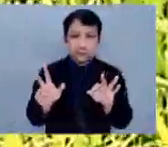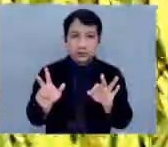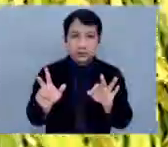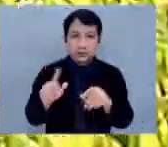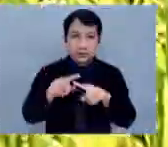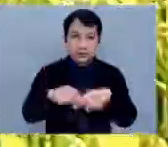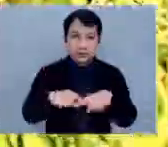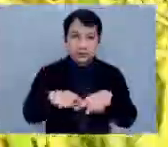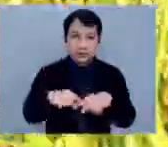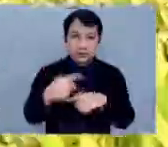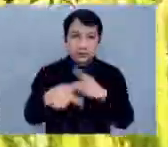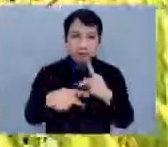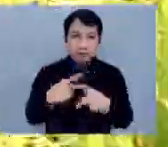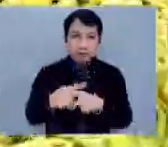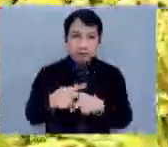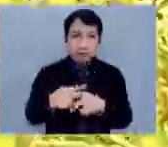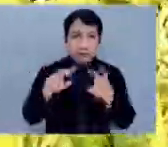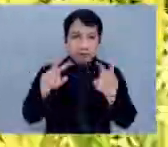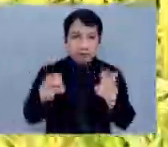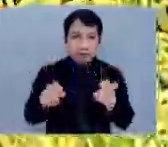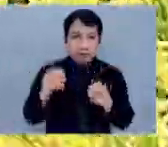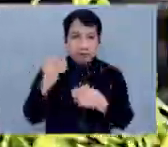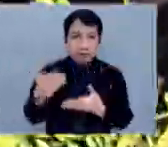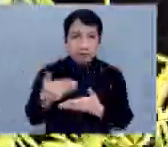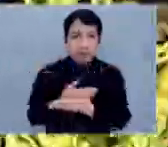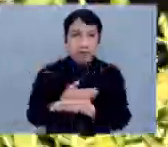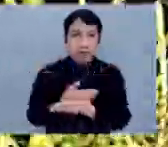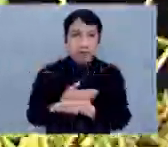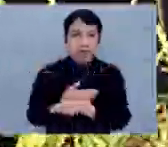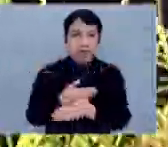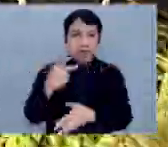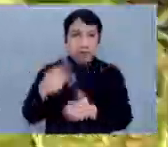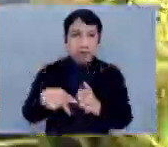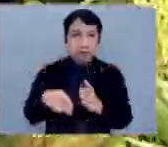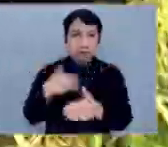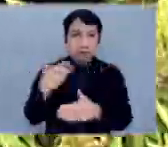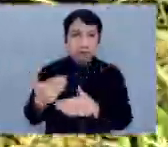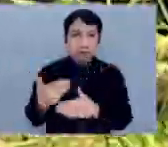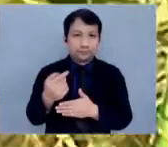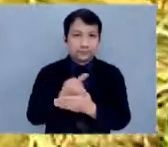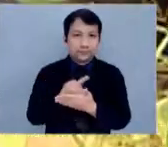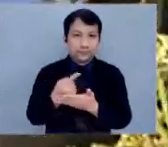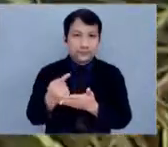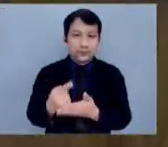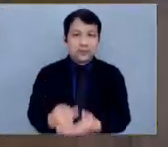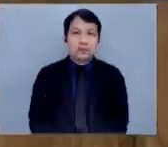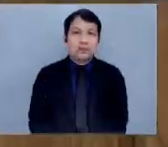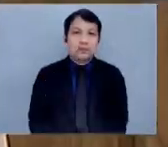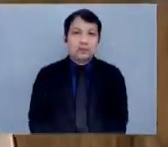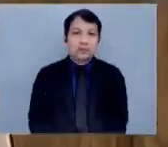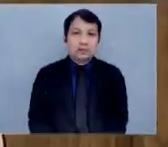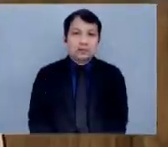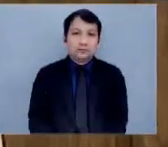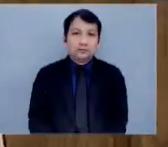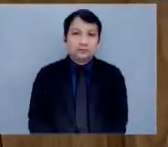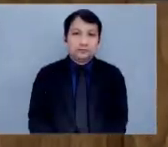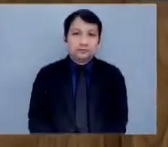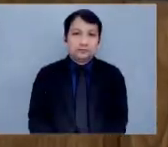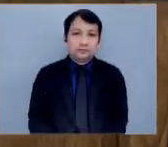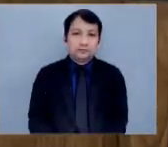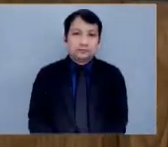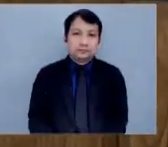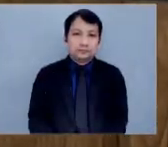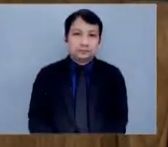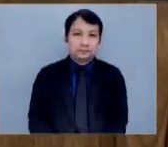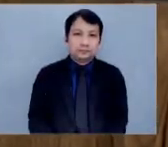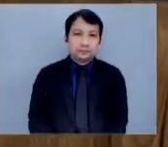klase. Target ipatupad ang bagong presyuhan na yan sa susunod na linggo. It's a price range, hindi ibig sabihin yung highest range